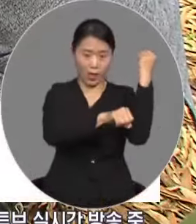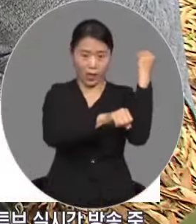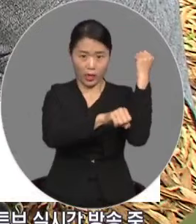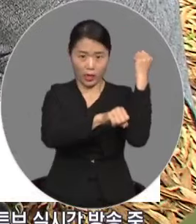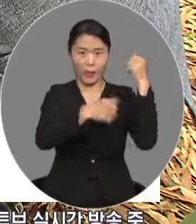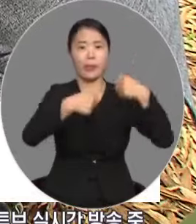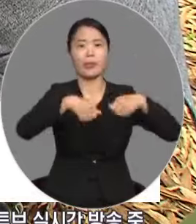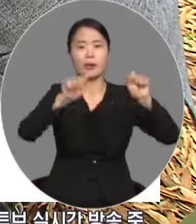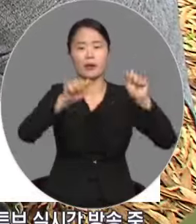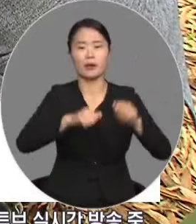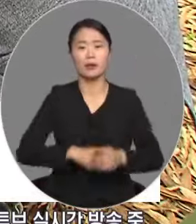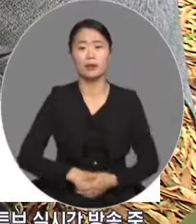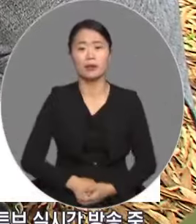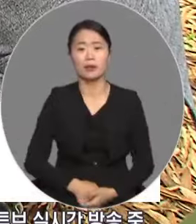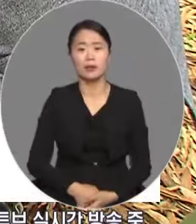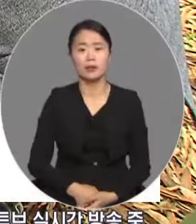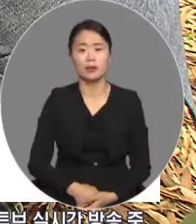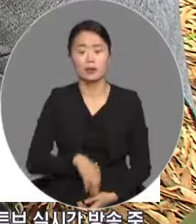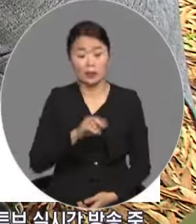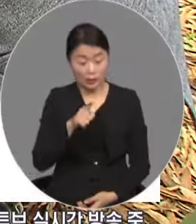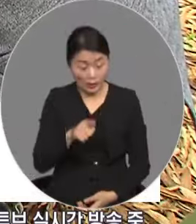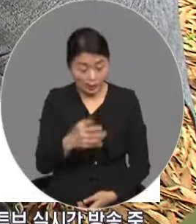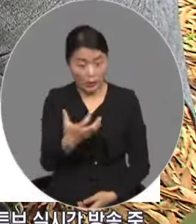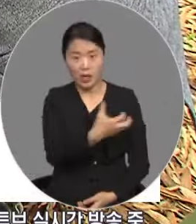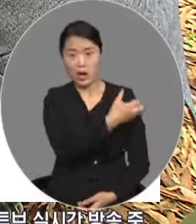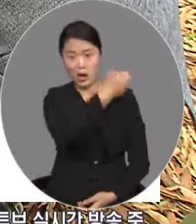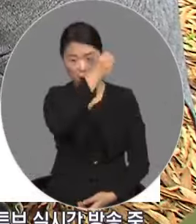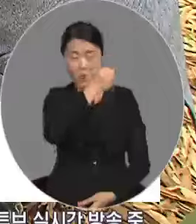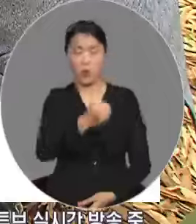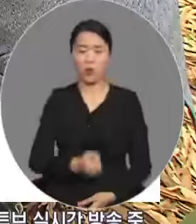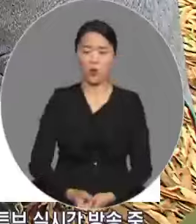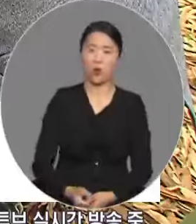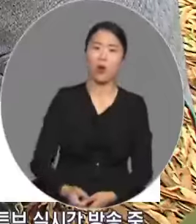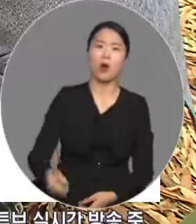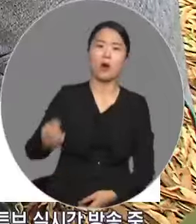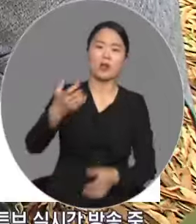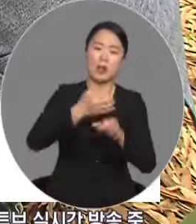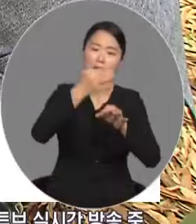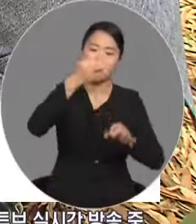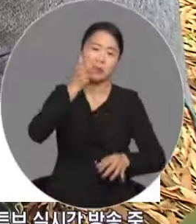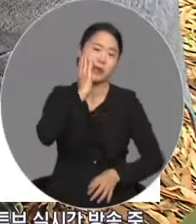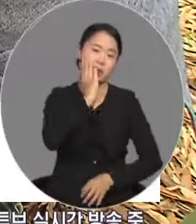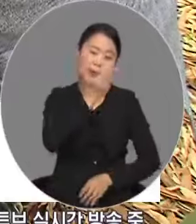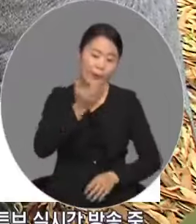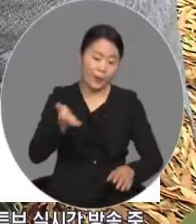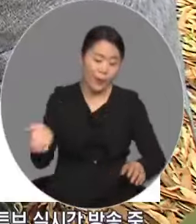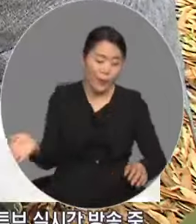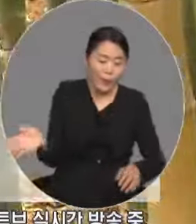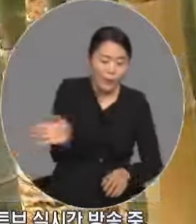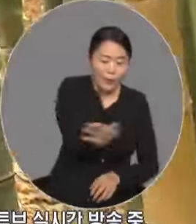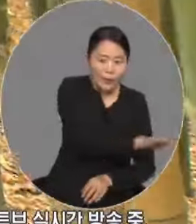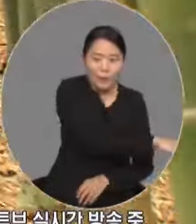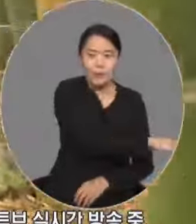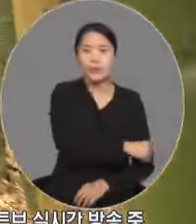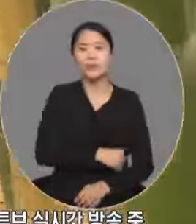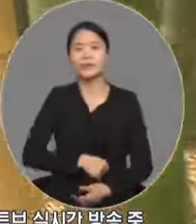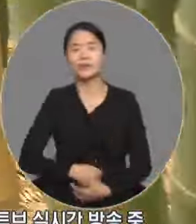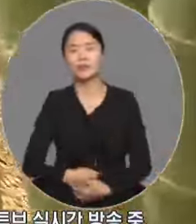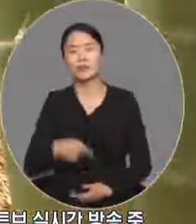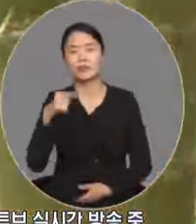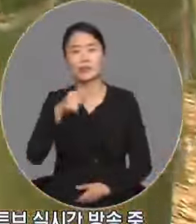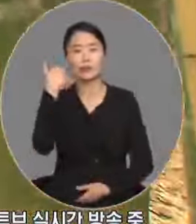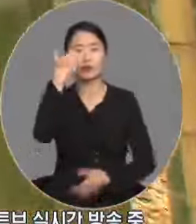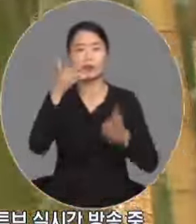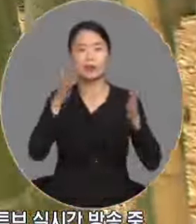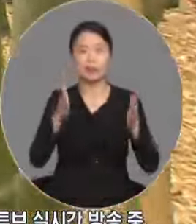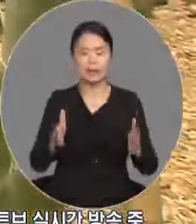끊어져 버립니다. 그는 이거를 가져가고 이제 대나무 이파리를 덮어서 그 흔적을 없앴던. 일주일